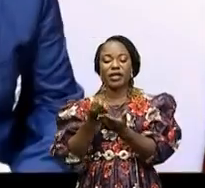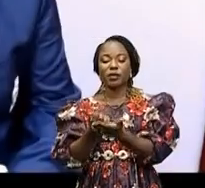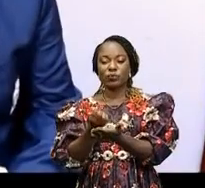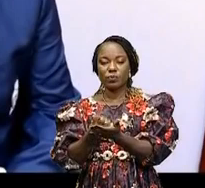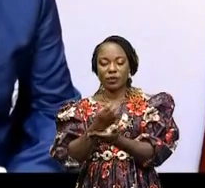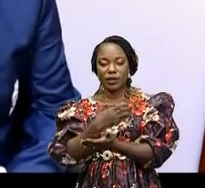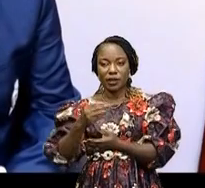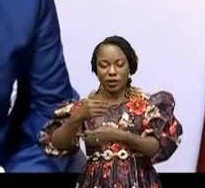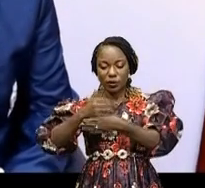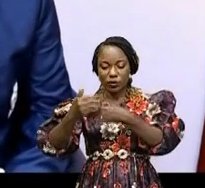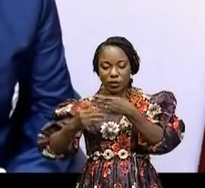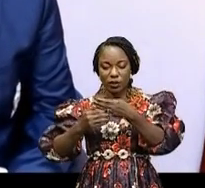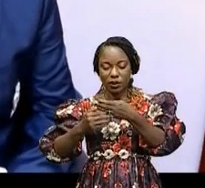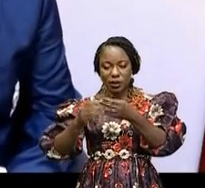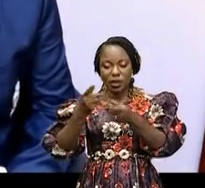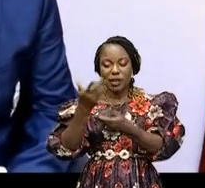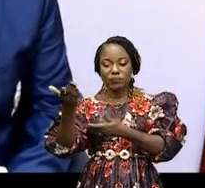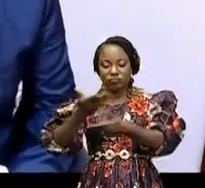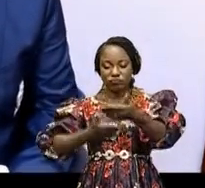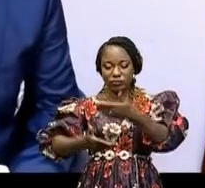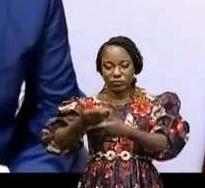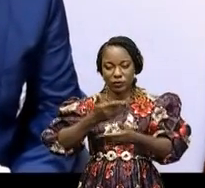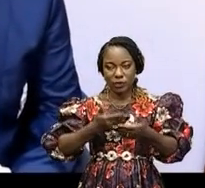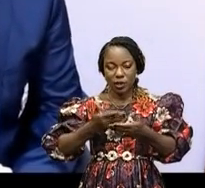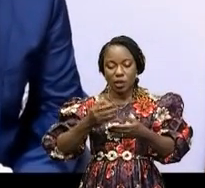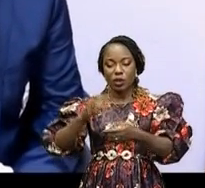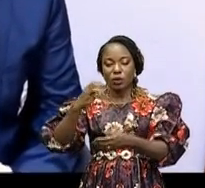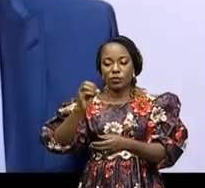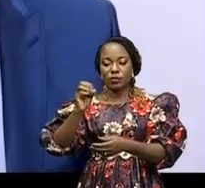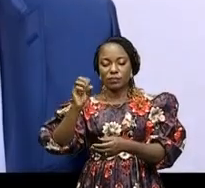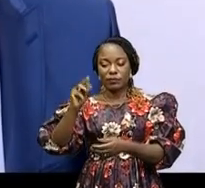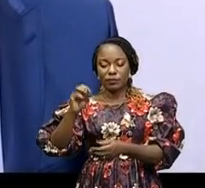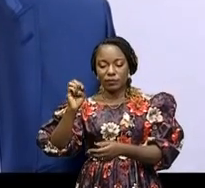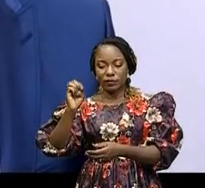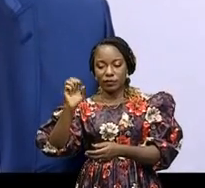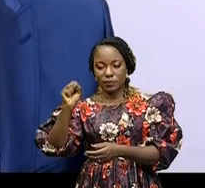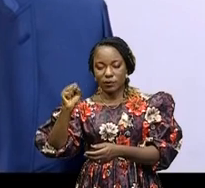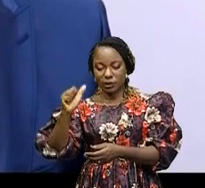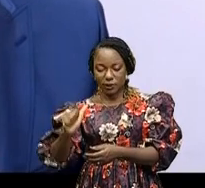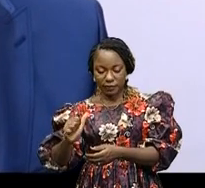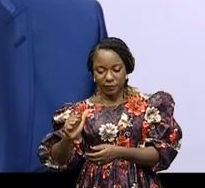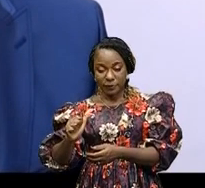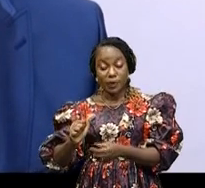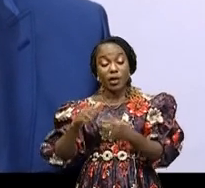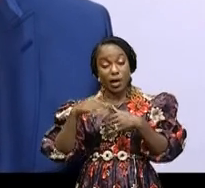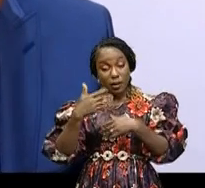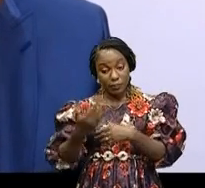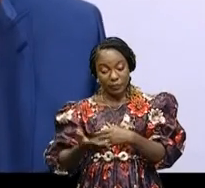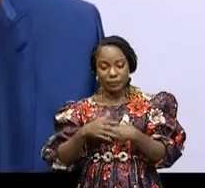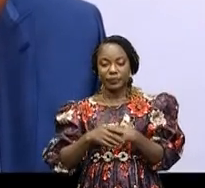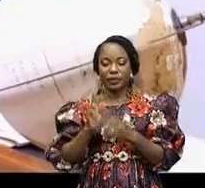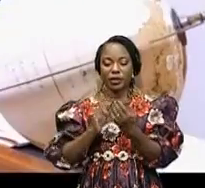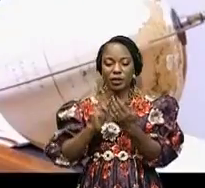la consolidation de la zone de libre-échange tripartite COMESA EAC-SADC. Ensuite, le